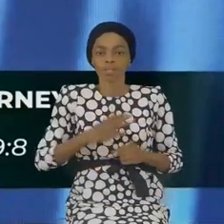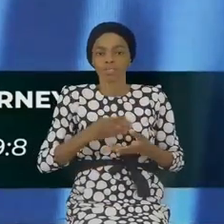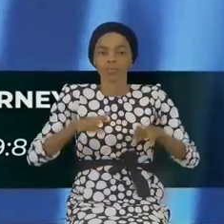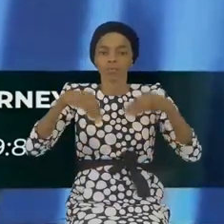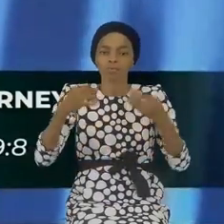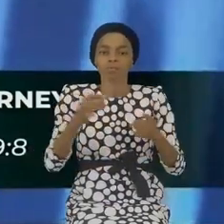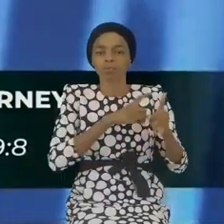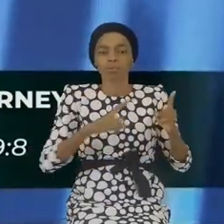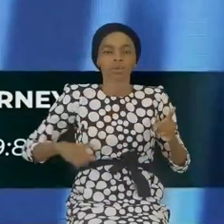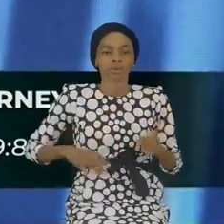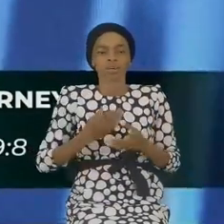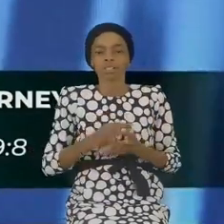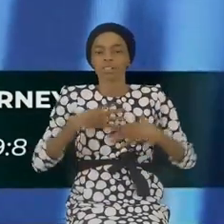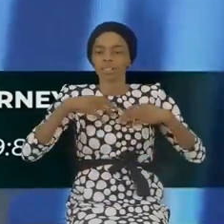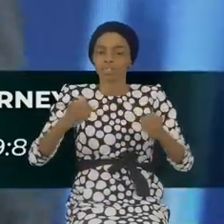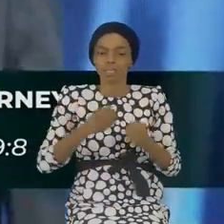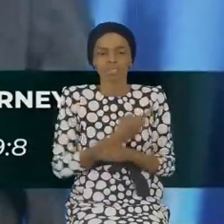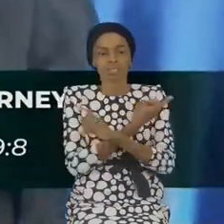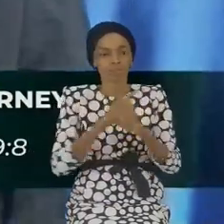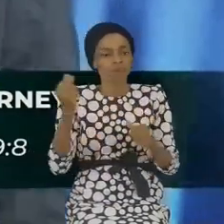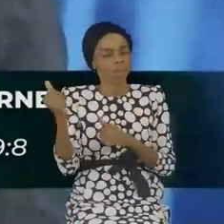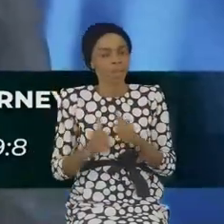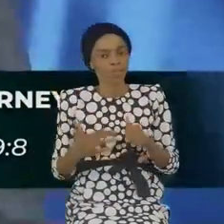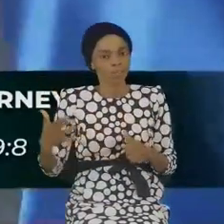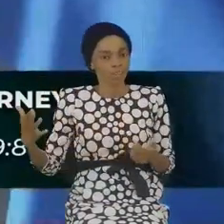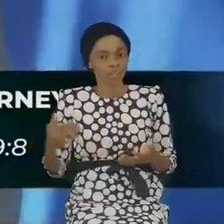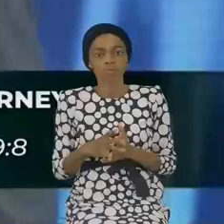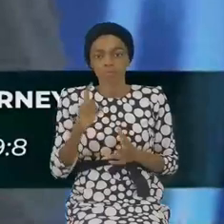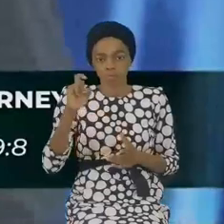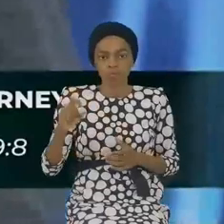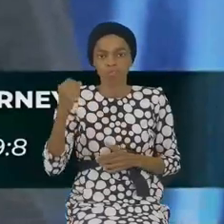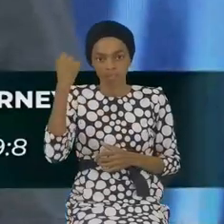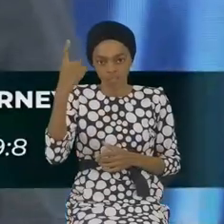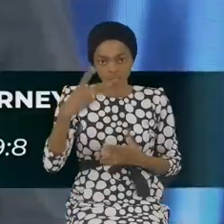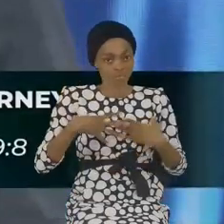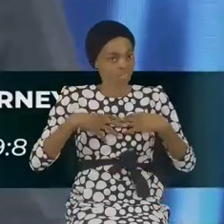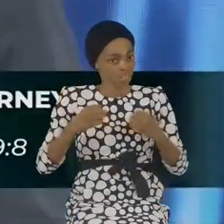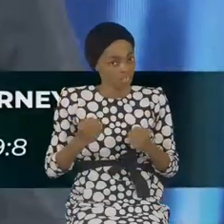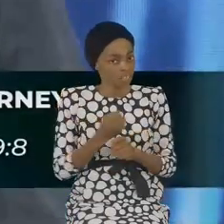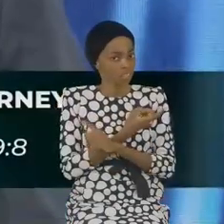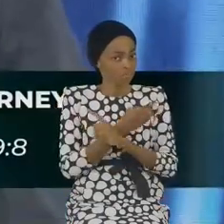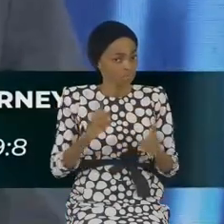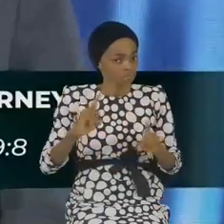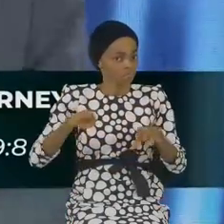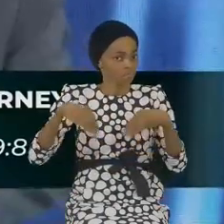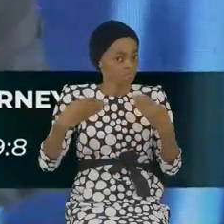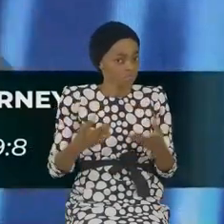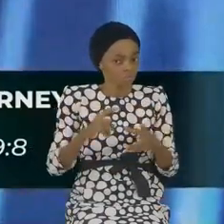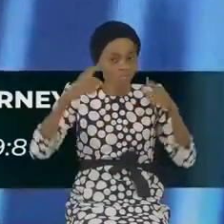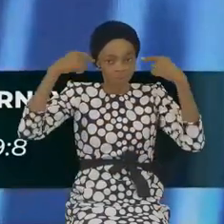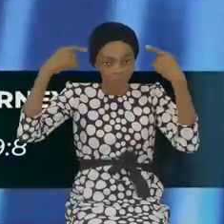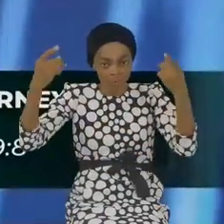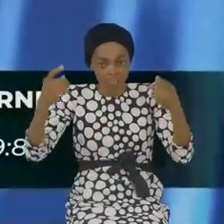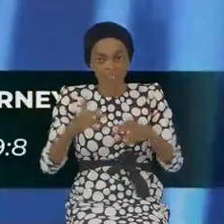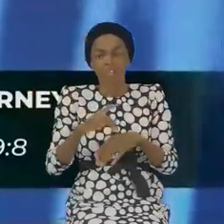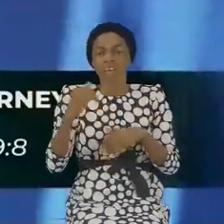la délivrance et tout ce que nous avons compris. La guérison, la délivrance, la provision, la prospérité, ce n'est